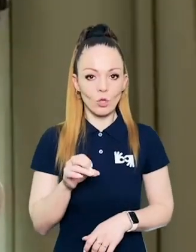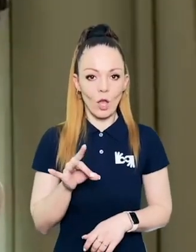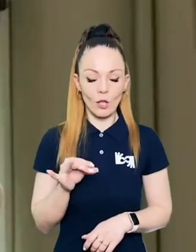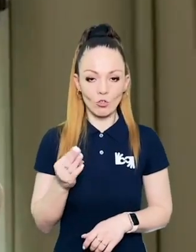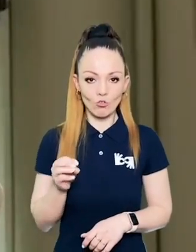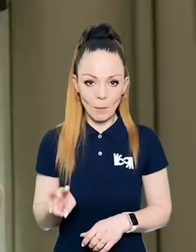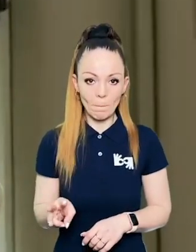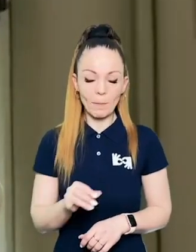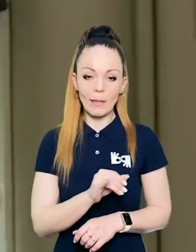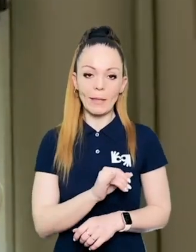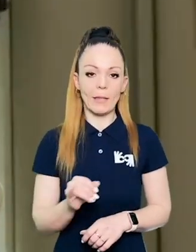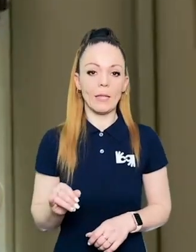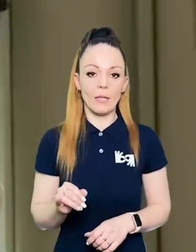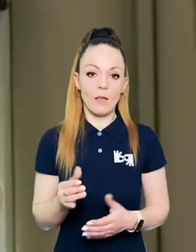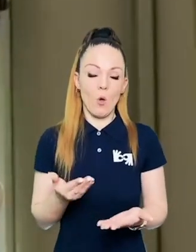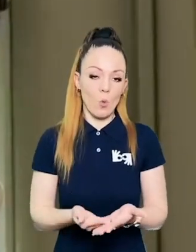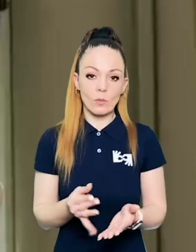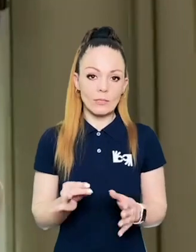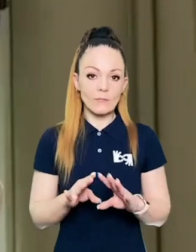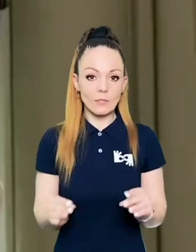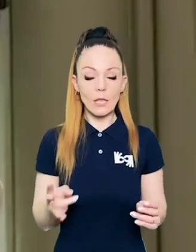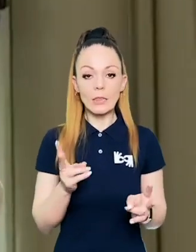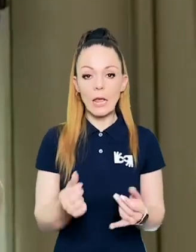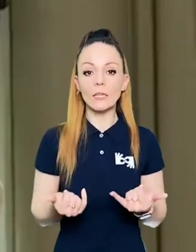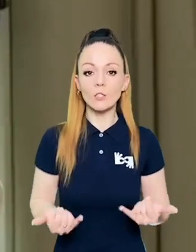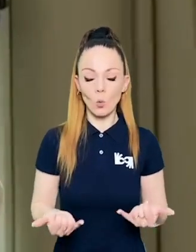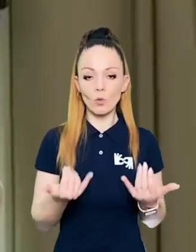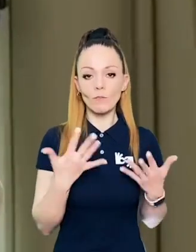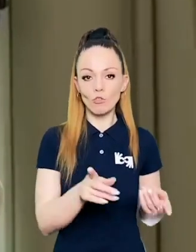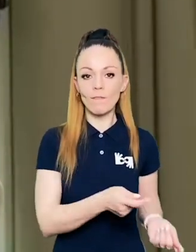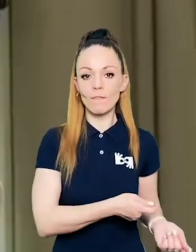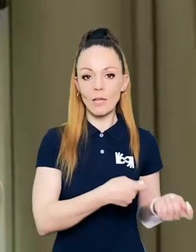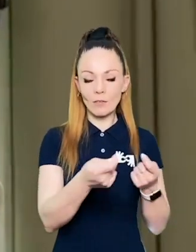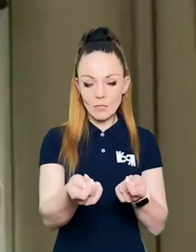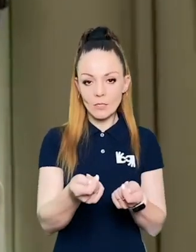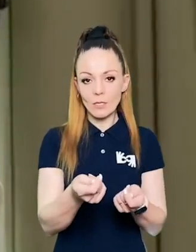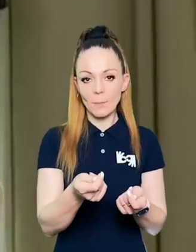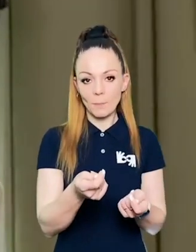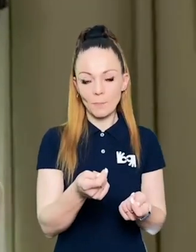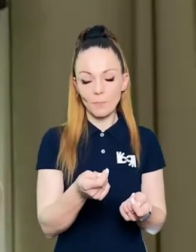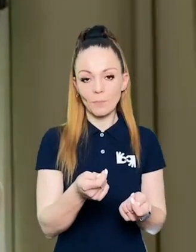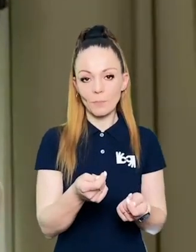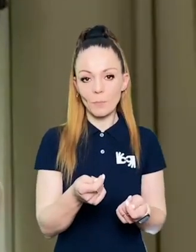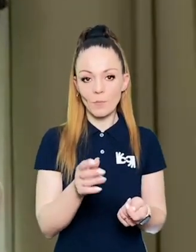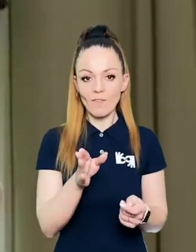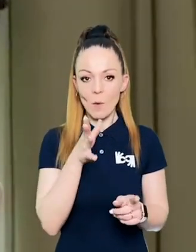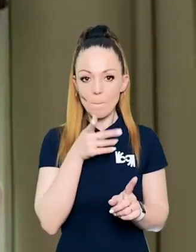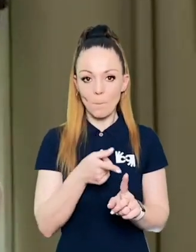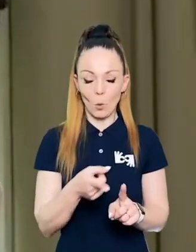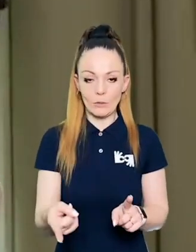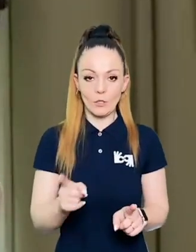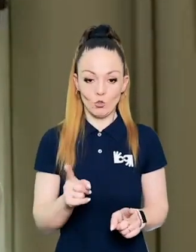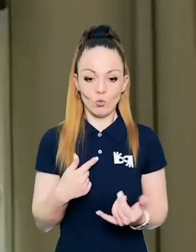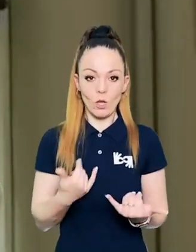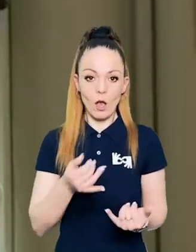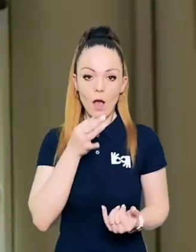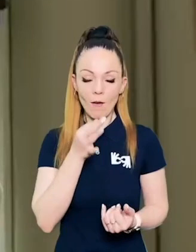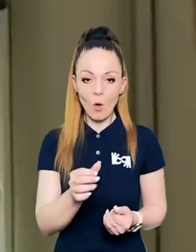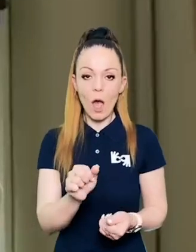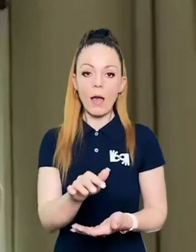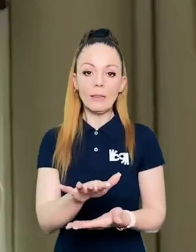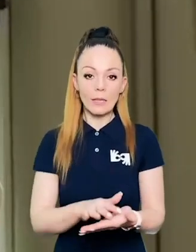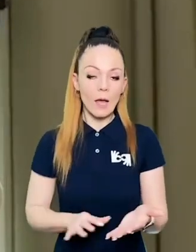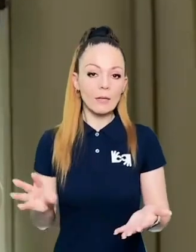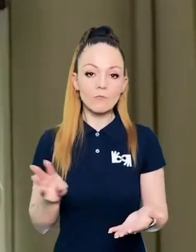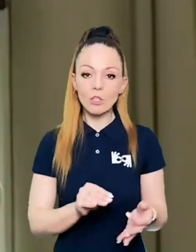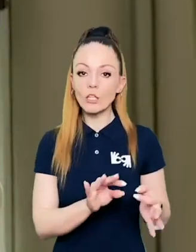секретарем Гутерешем. І ось і все. І на сьогодні вони вивезені або в процесі те, що я вам